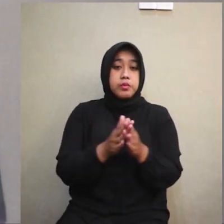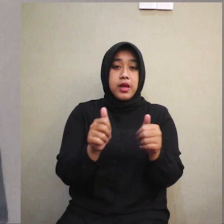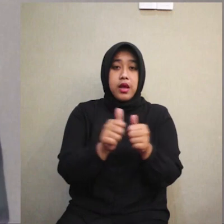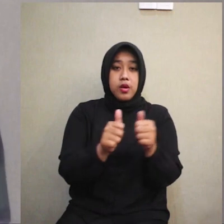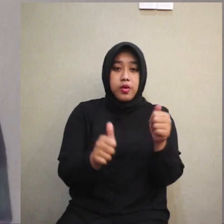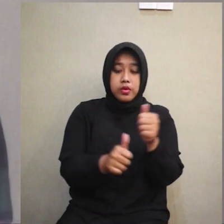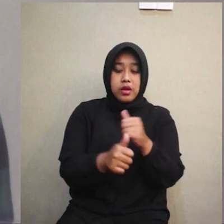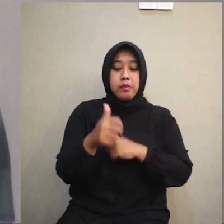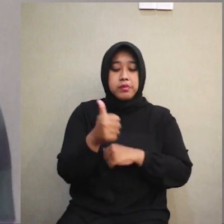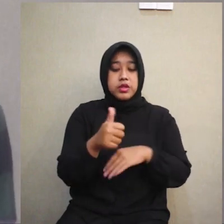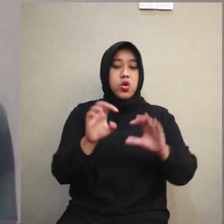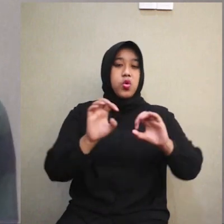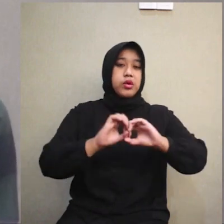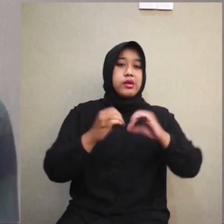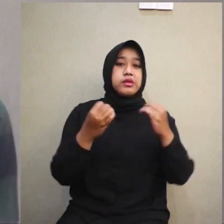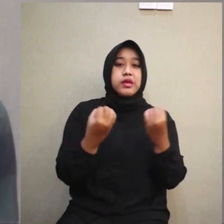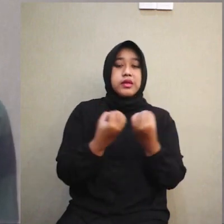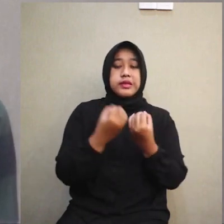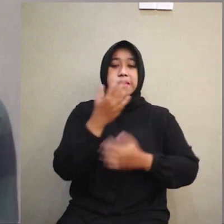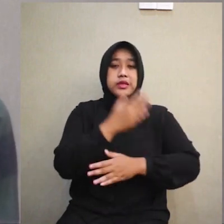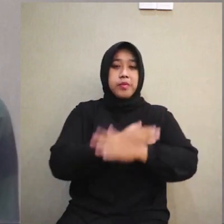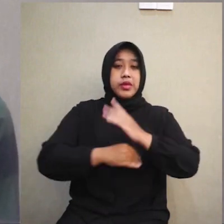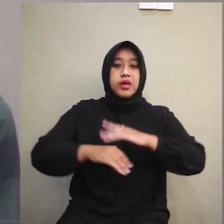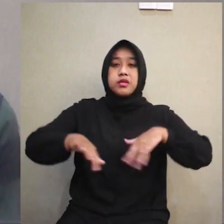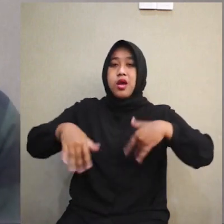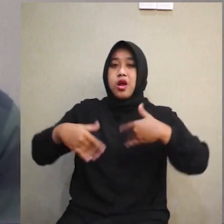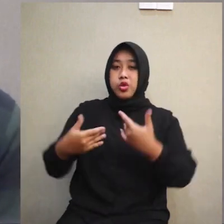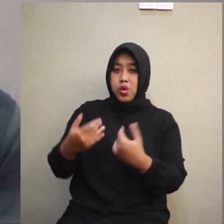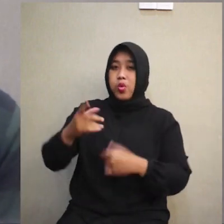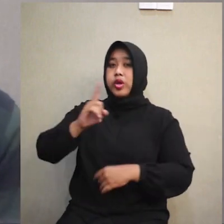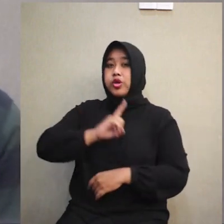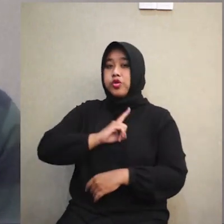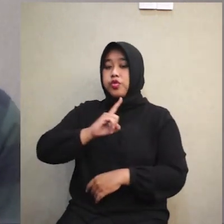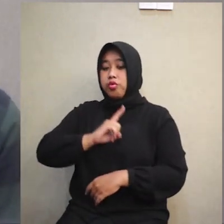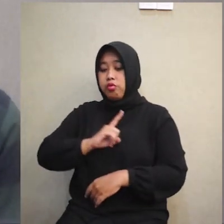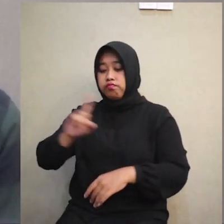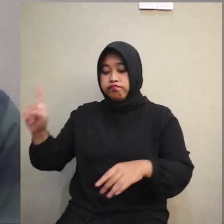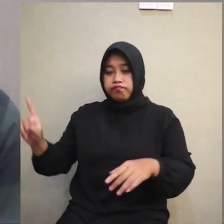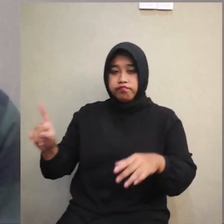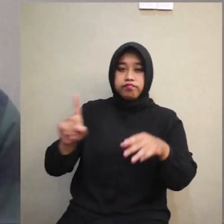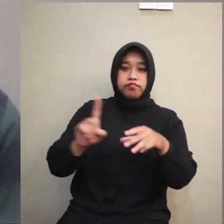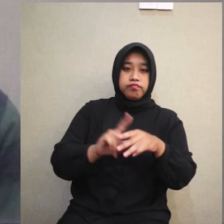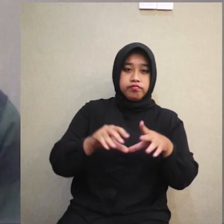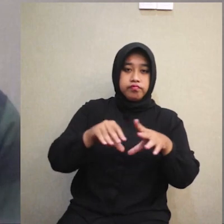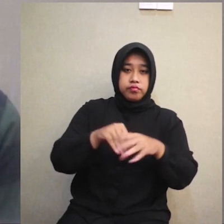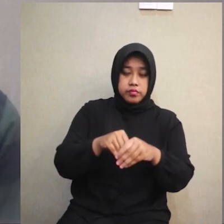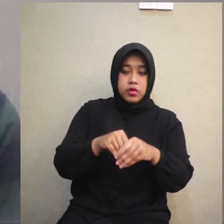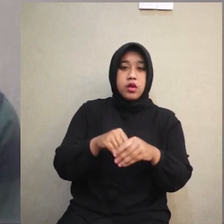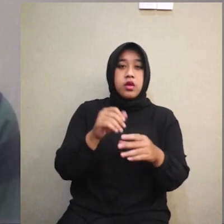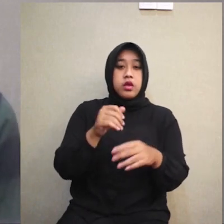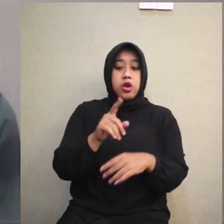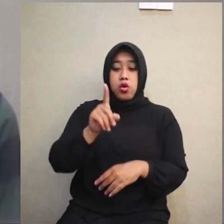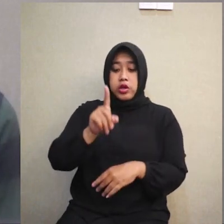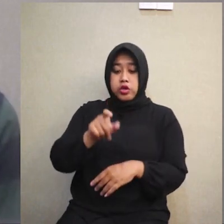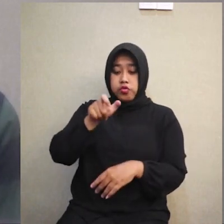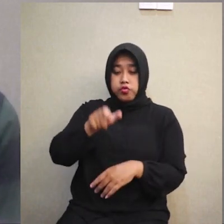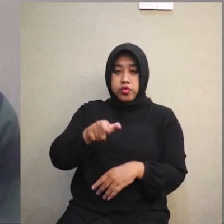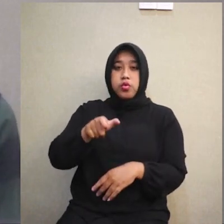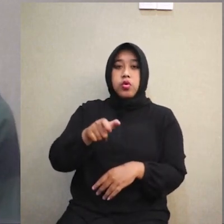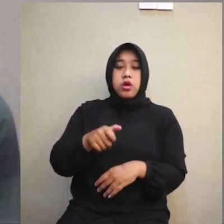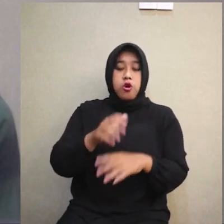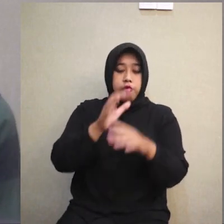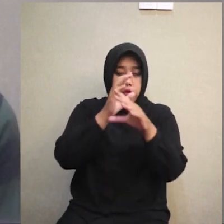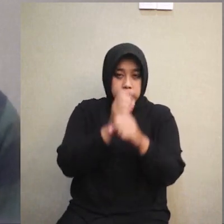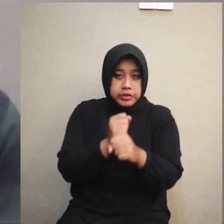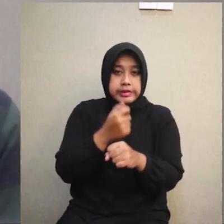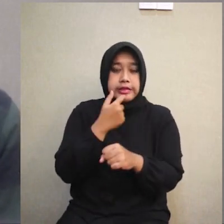berupa organisasi difabel maupun individu yang kemudian konsen dengan isu-isu